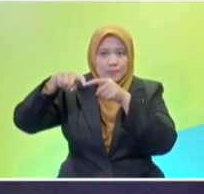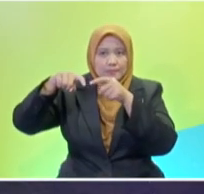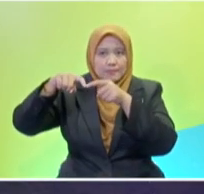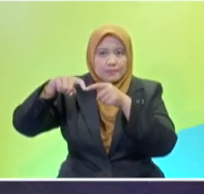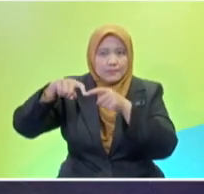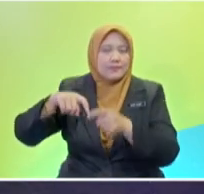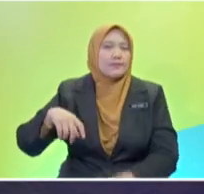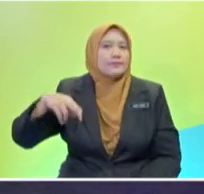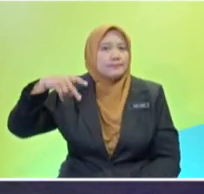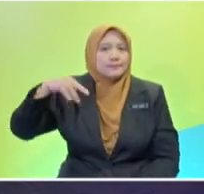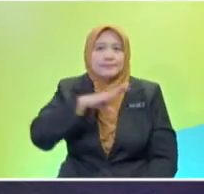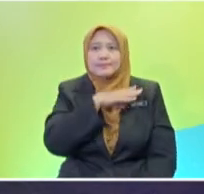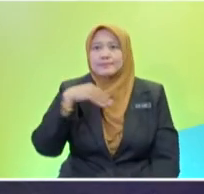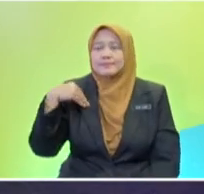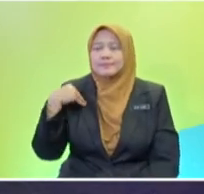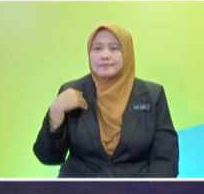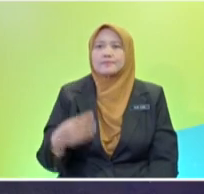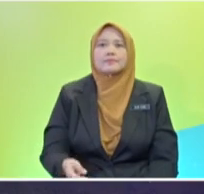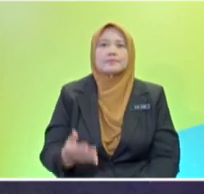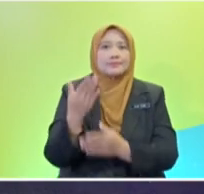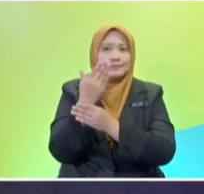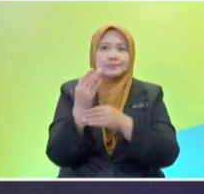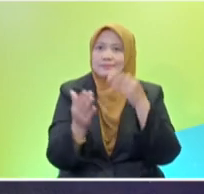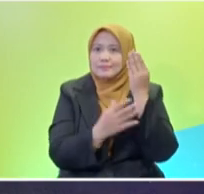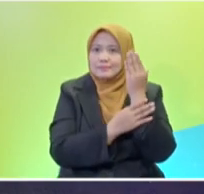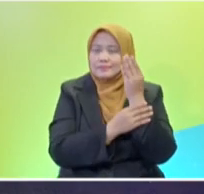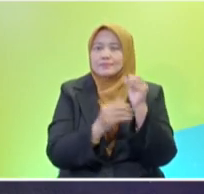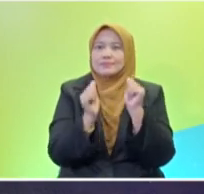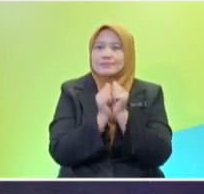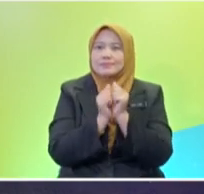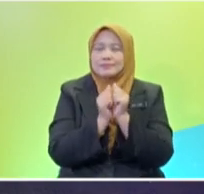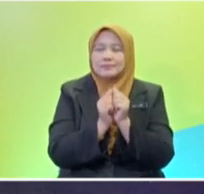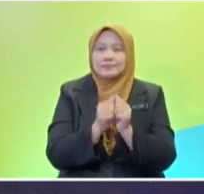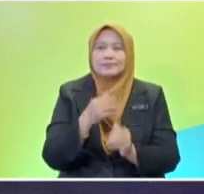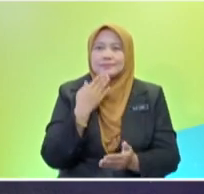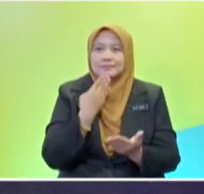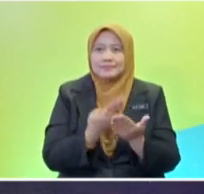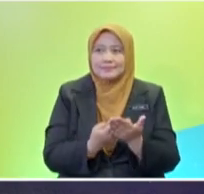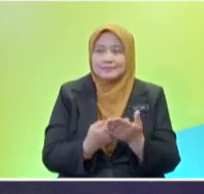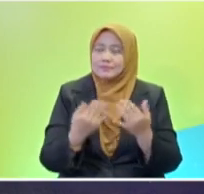loh kita menjadi seorang manusia